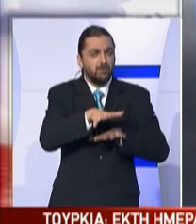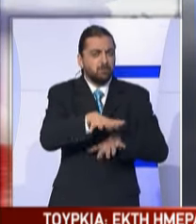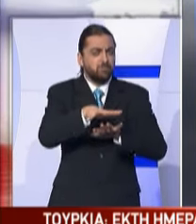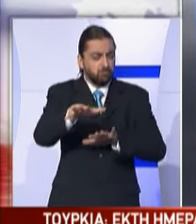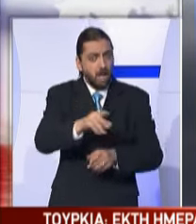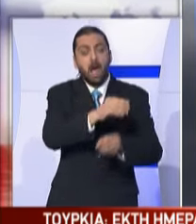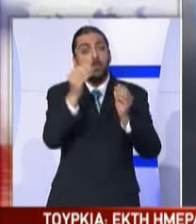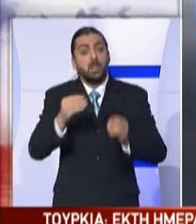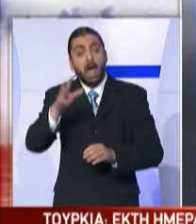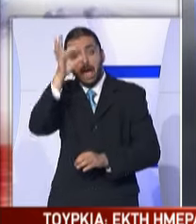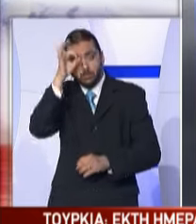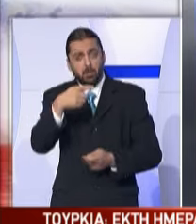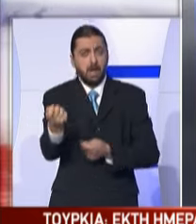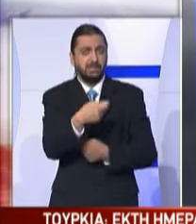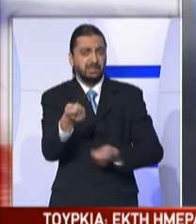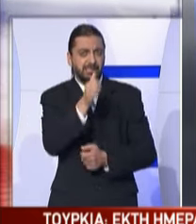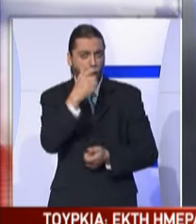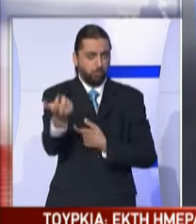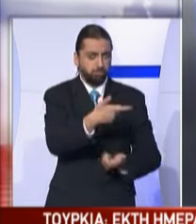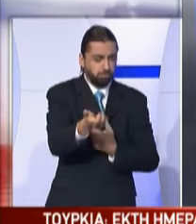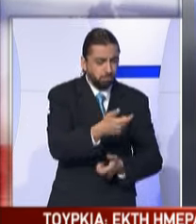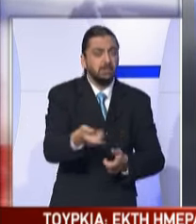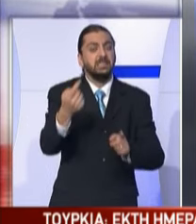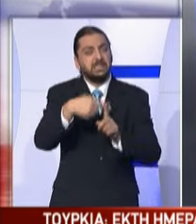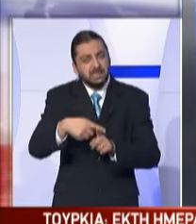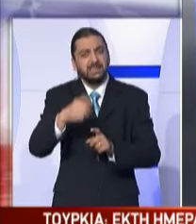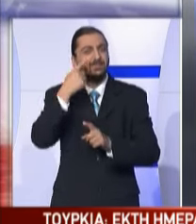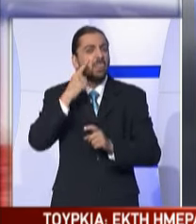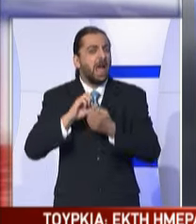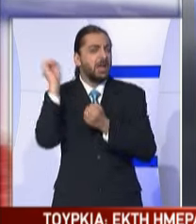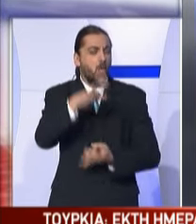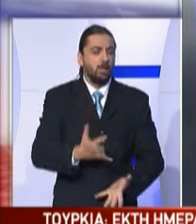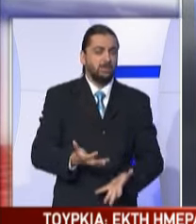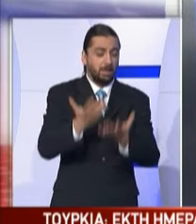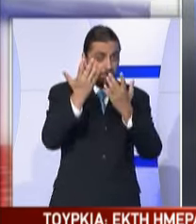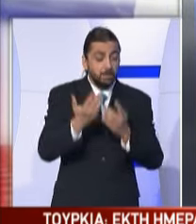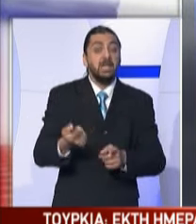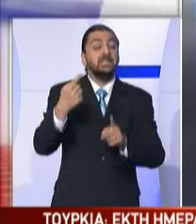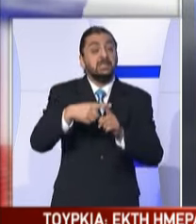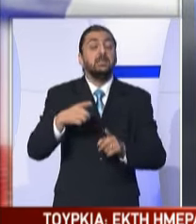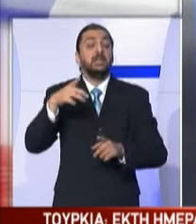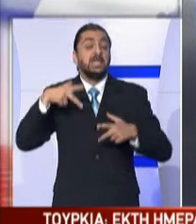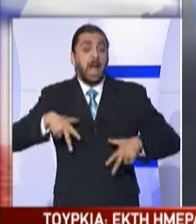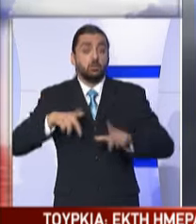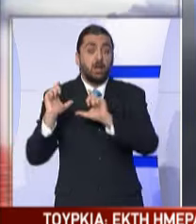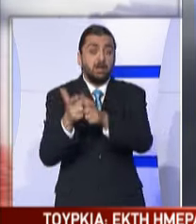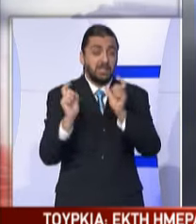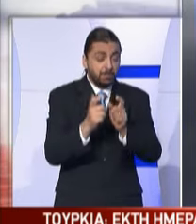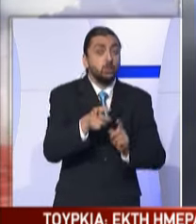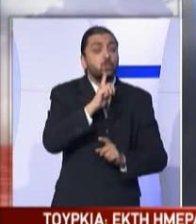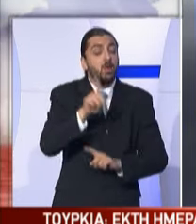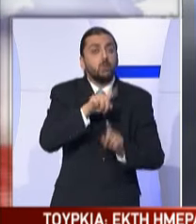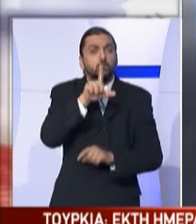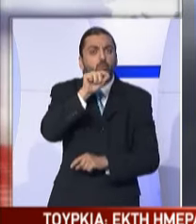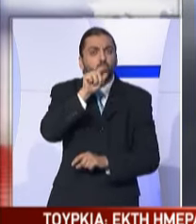με αντλίες νερού και δακρυγόνα. Αθρώες είναι οι συλλήψεις ακόμη και όσων κάνουν χρήση του Twitter, ενώ στις κινητοποιήσεις μπαίνουν πια